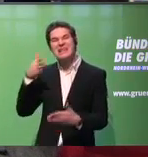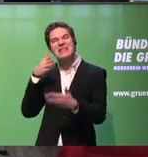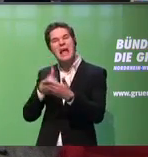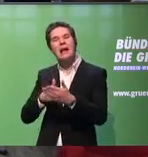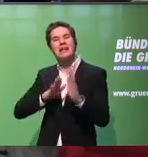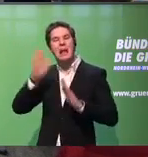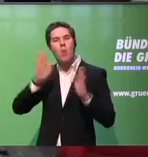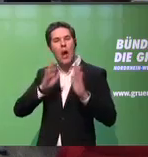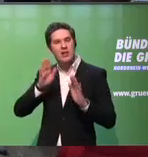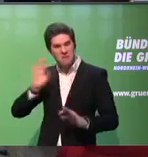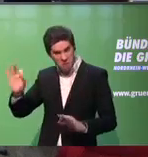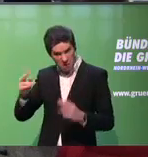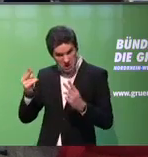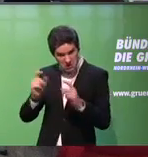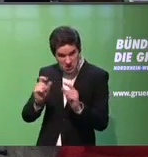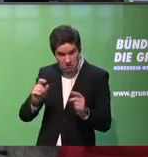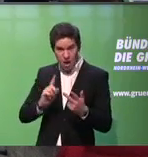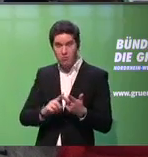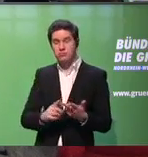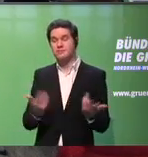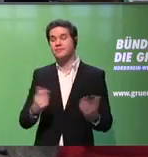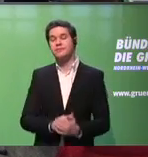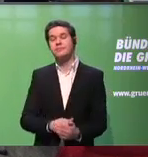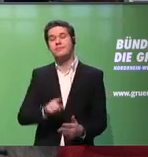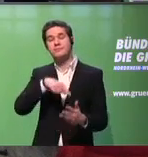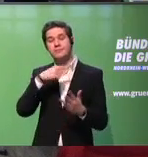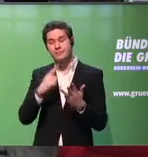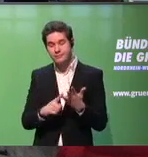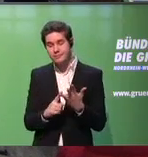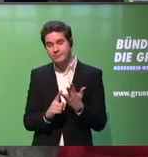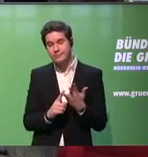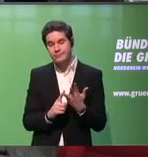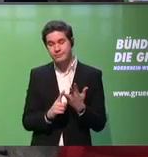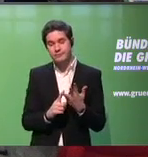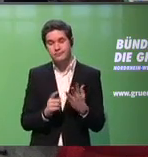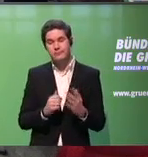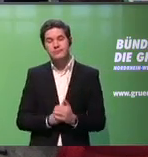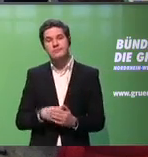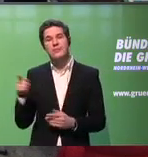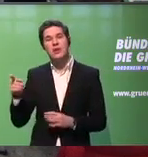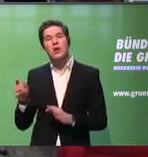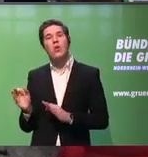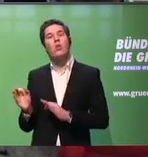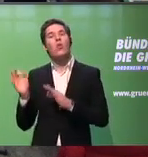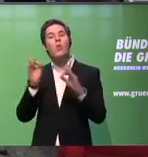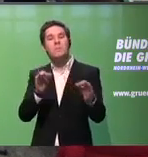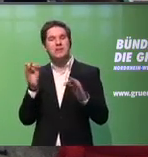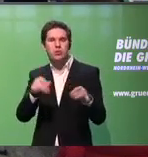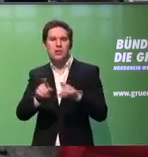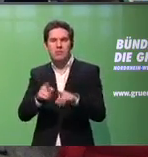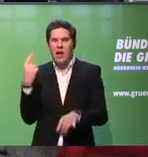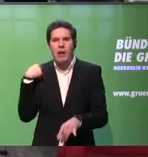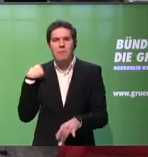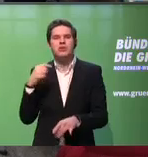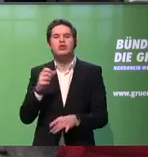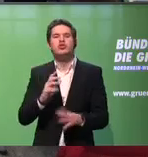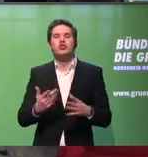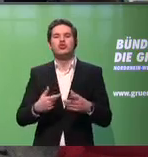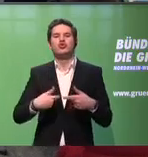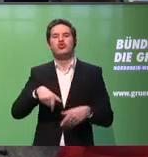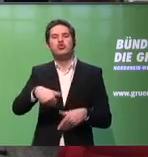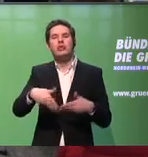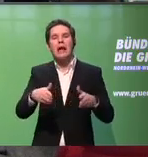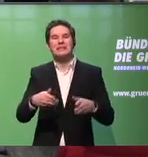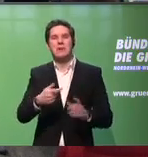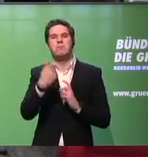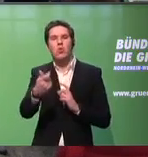Demokratie? Und wie stehst du zum Umzug Straßburg-Brüssel wieder? Der Umzug der Parlamentarier